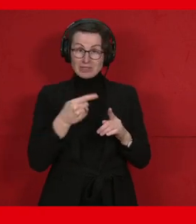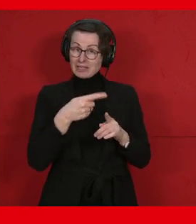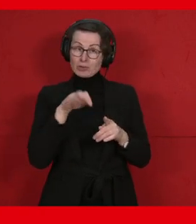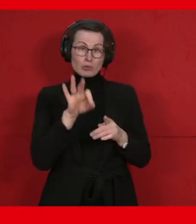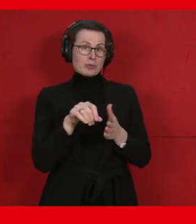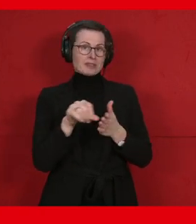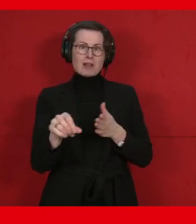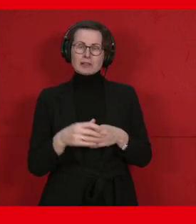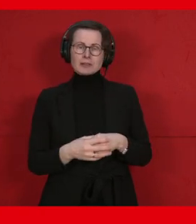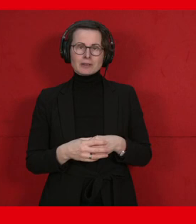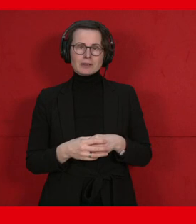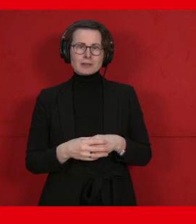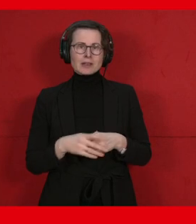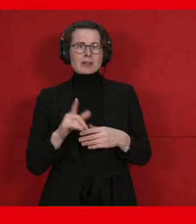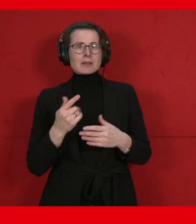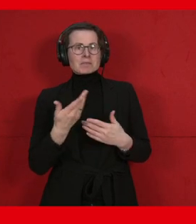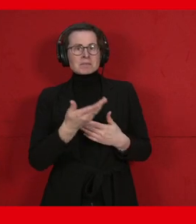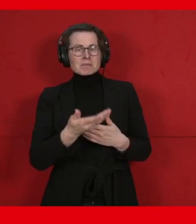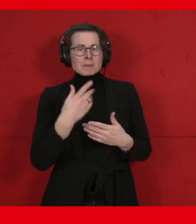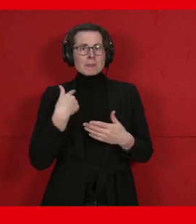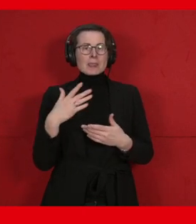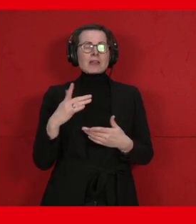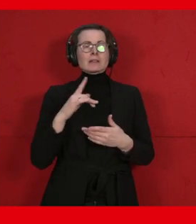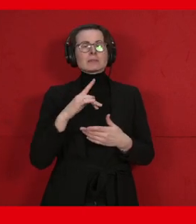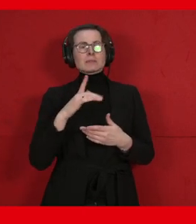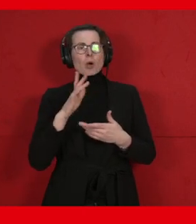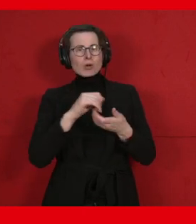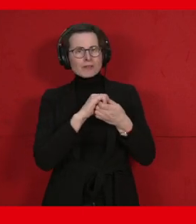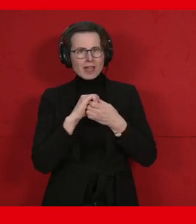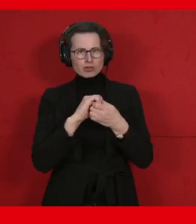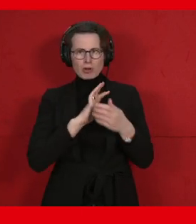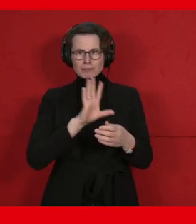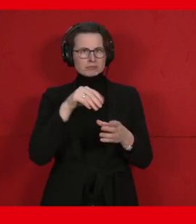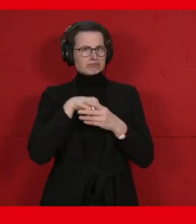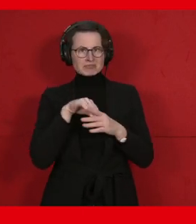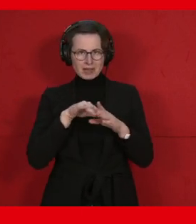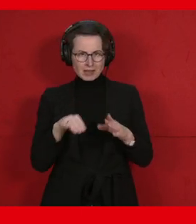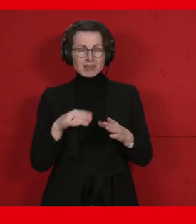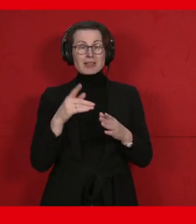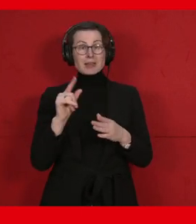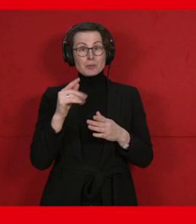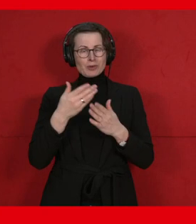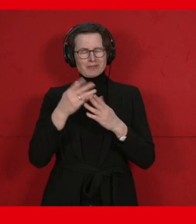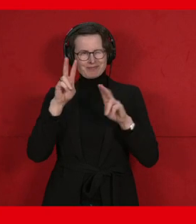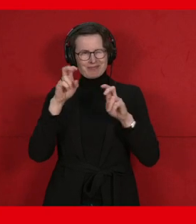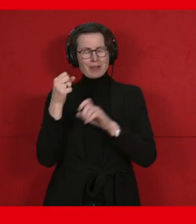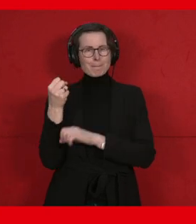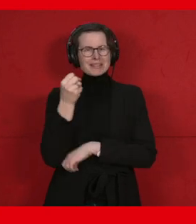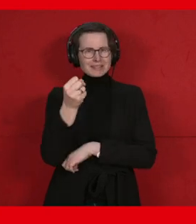werden, sich nicht gewerkschaftlicher Gestaltung etc. stellen. Und dieser Ansatz in der